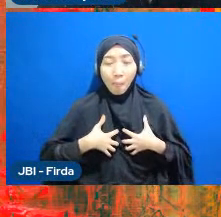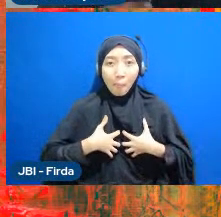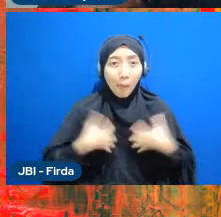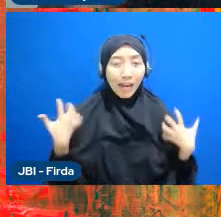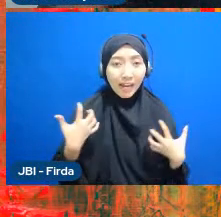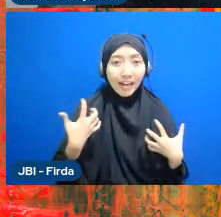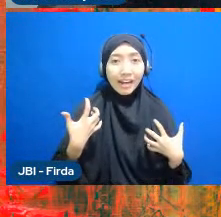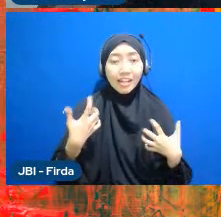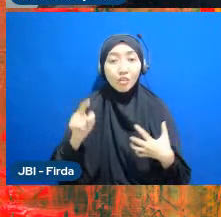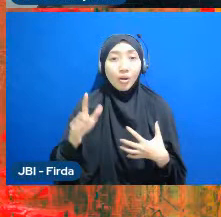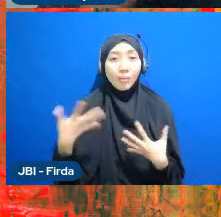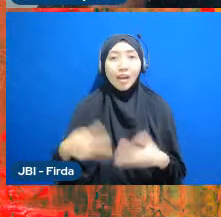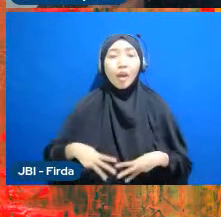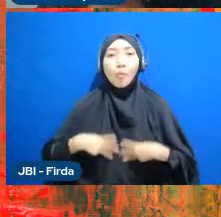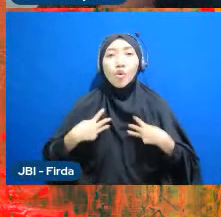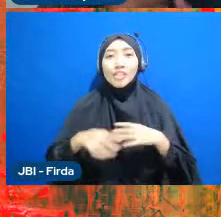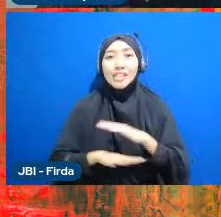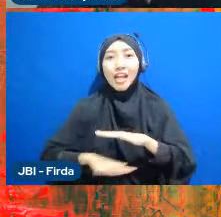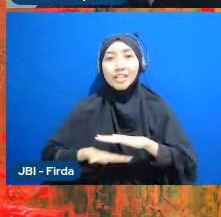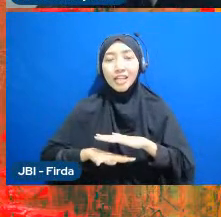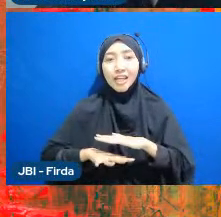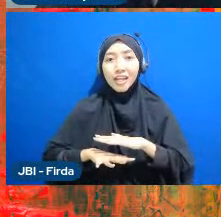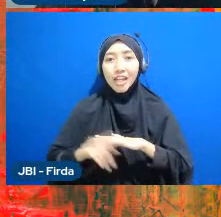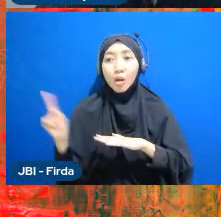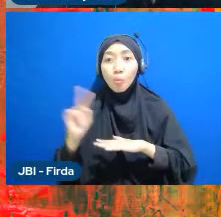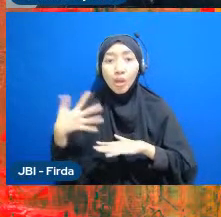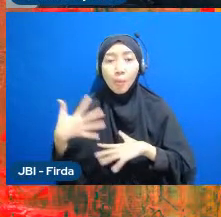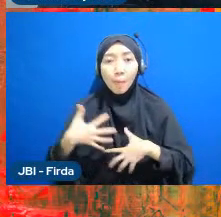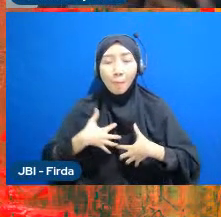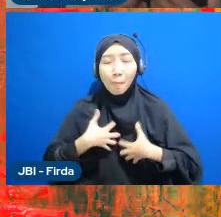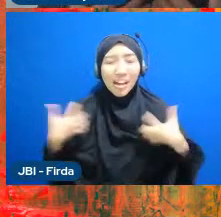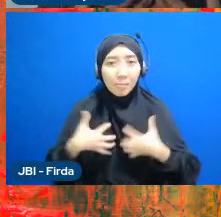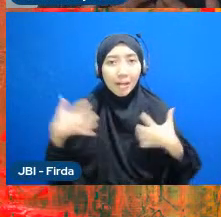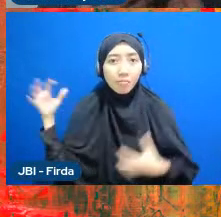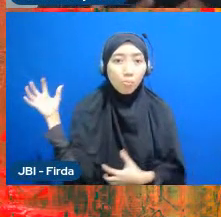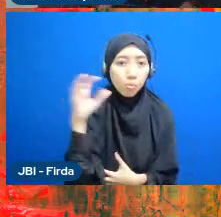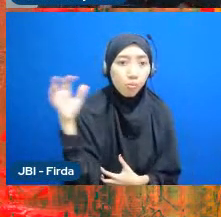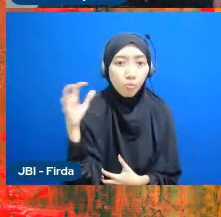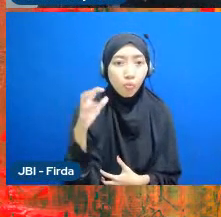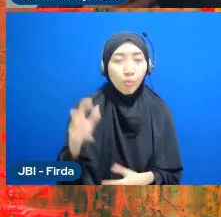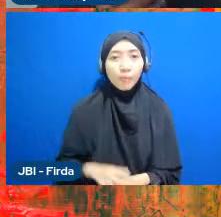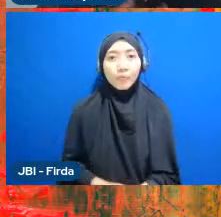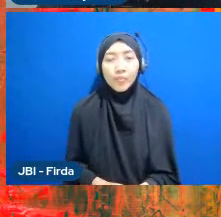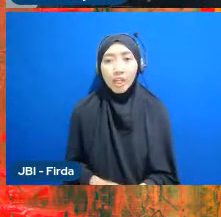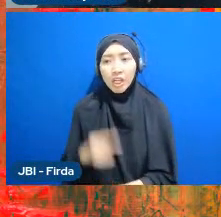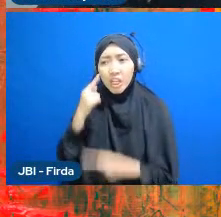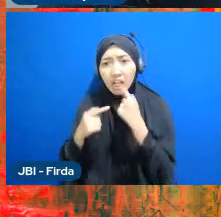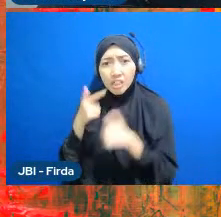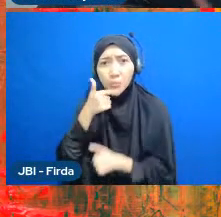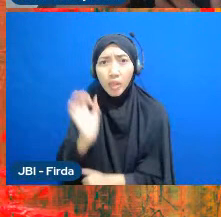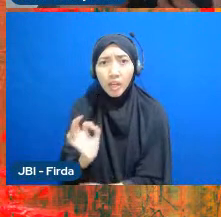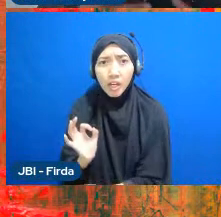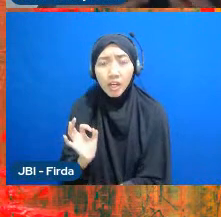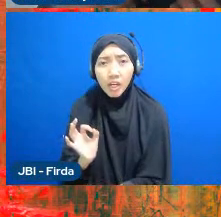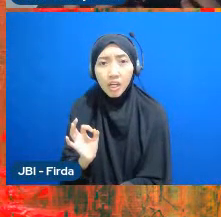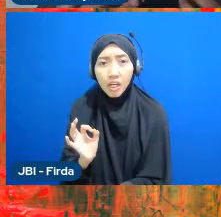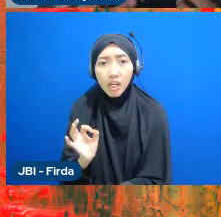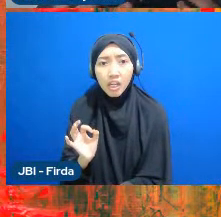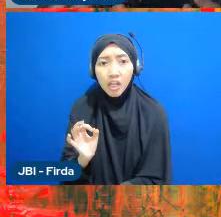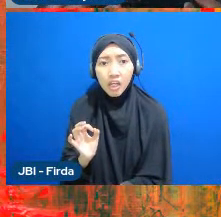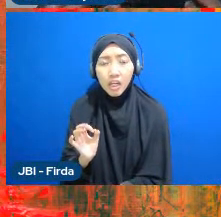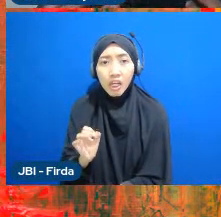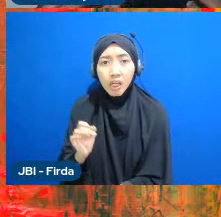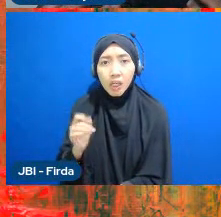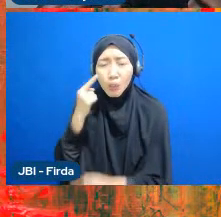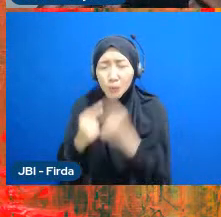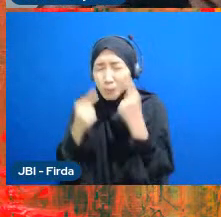Gitu. Nah, yang nggak boleh itu adalah marah-marah gitu. Boleh nggak sih kita nangis? Boleh banget. Yang nggak boleh itu nangis-nangis